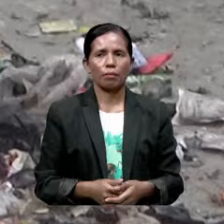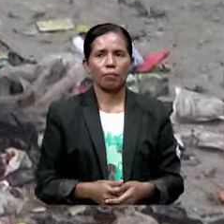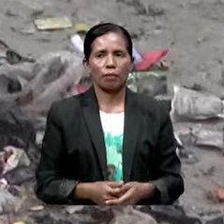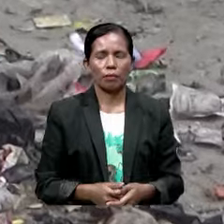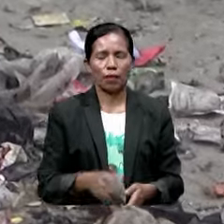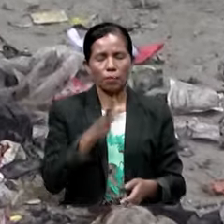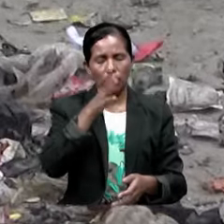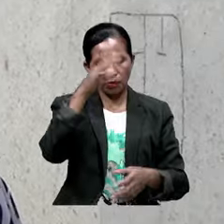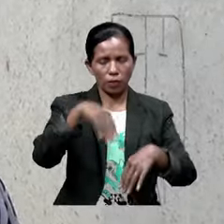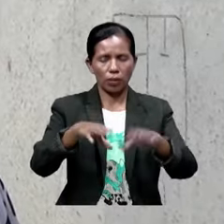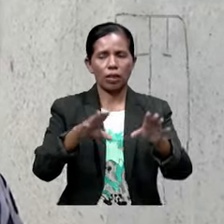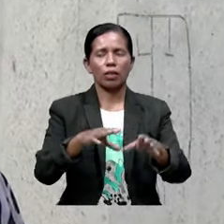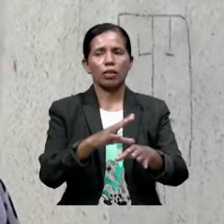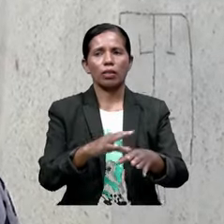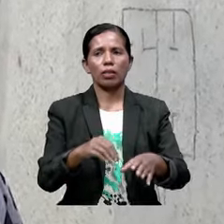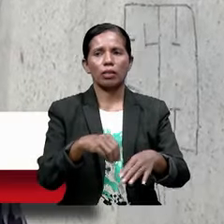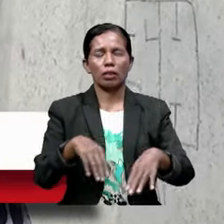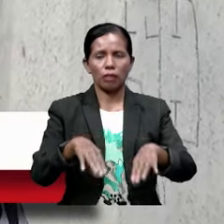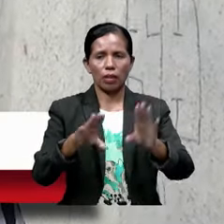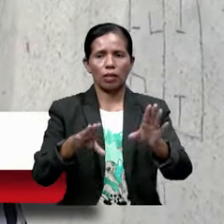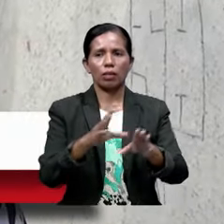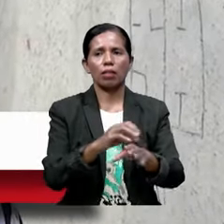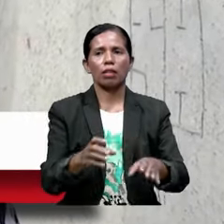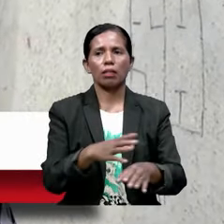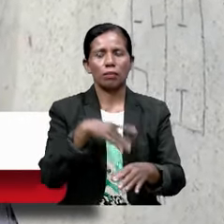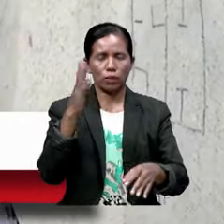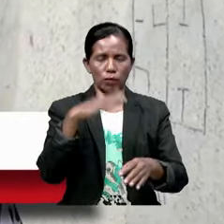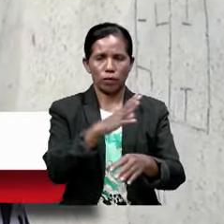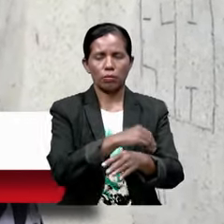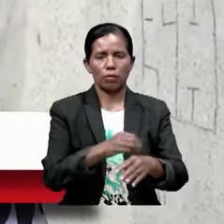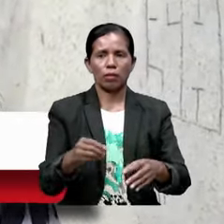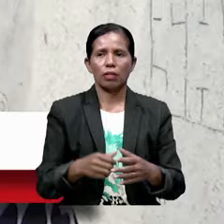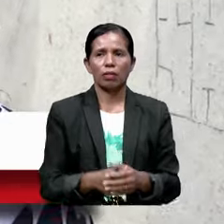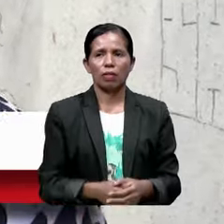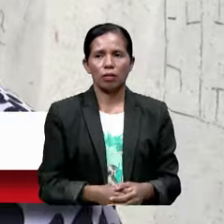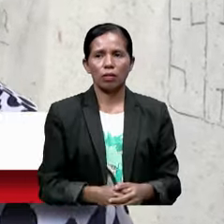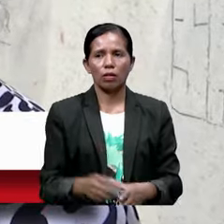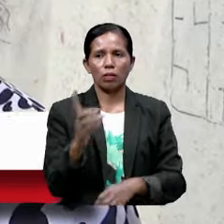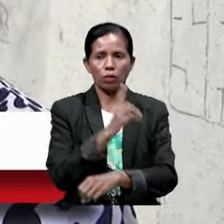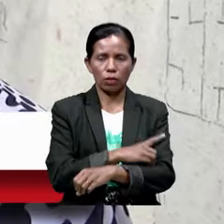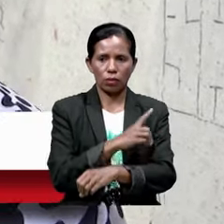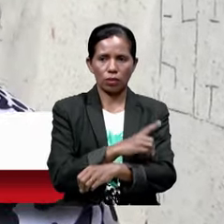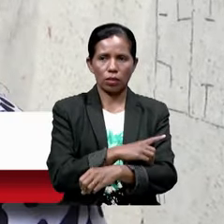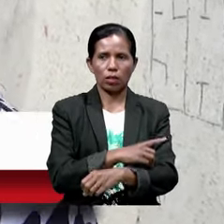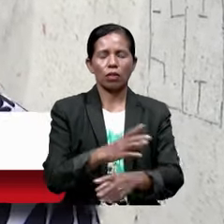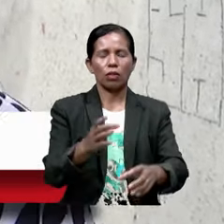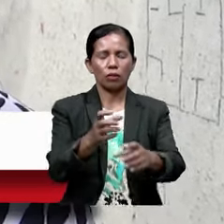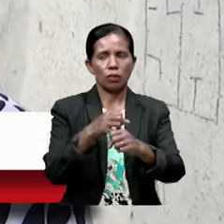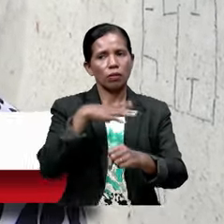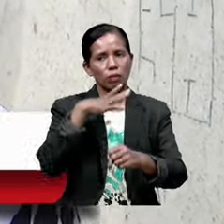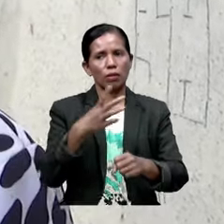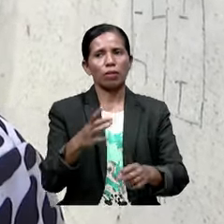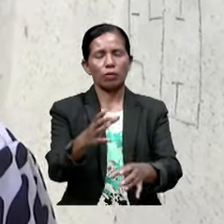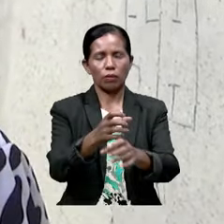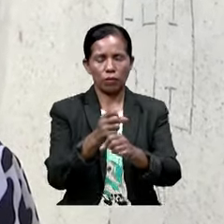se anesa ne ne kona hansa. Ne ai suar mai ho turit ba mi. Nebe kalu lor-lor mai ke raut pela ha sampa ne. Raut